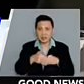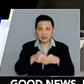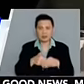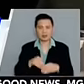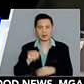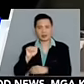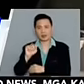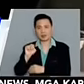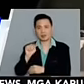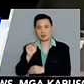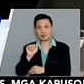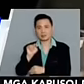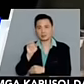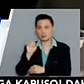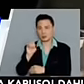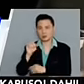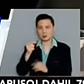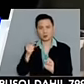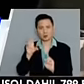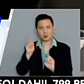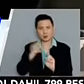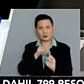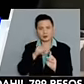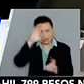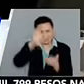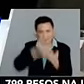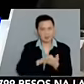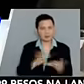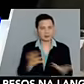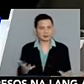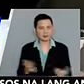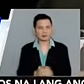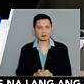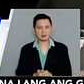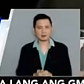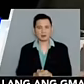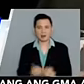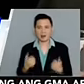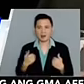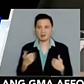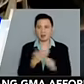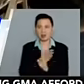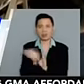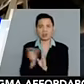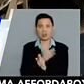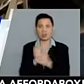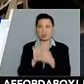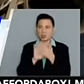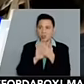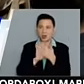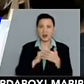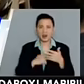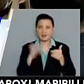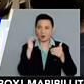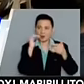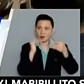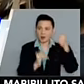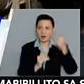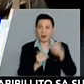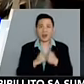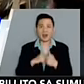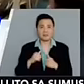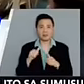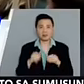At may dalawa pa siyang kapatid. At anak ko, hindi lang dalawa pala, Maris, tatlo. Ay, hindi pala. Tatlo pa. Oo.